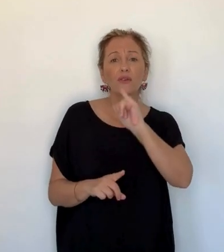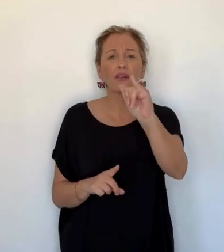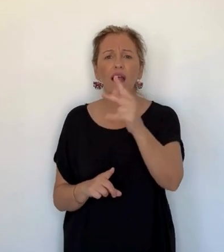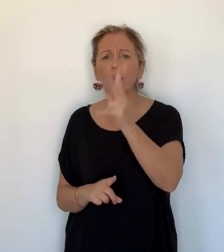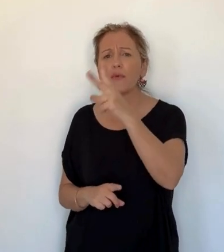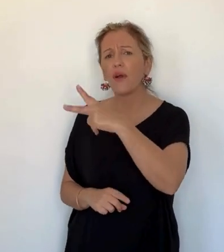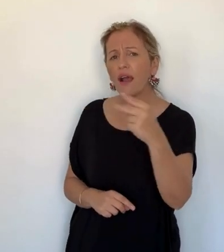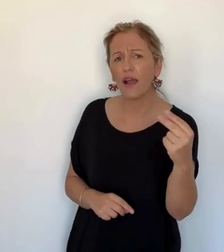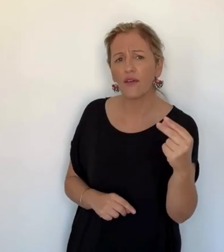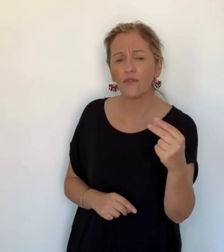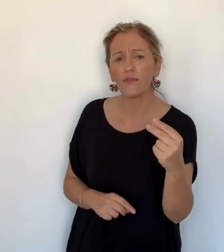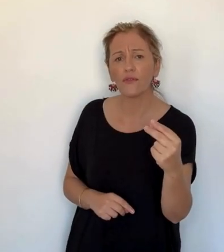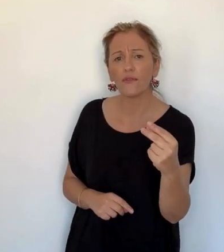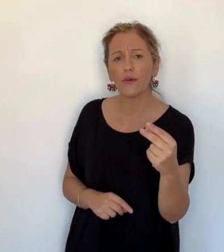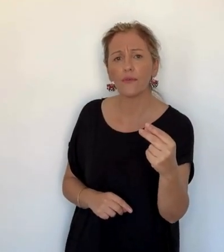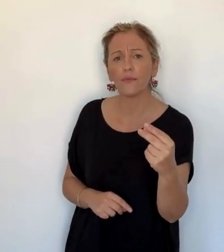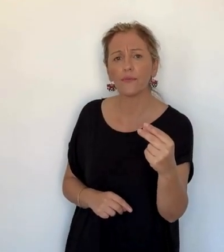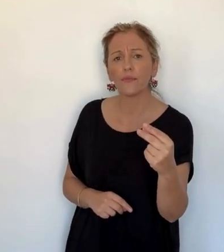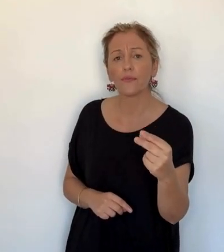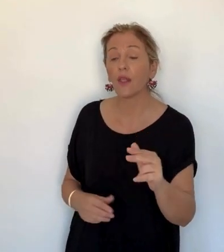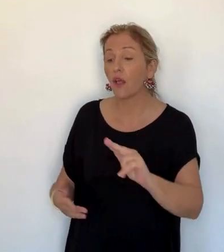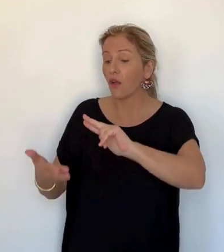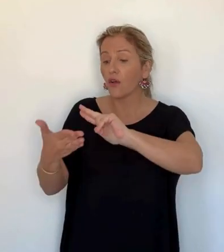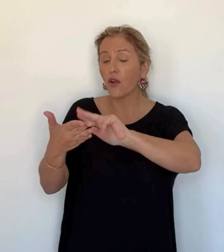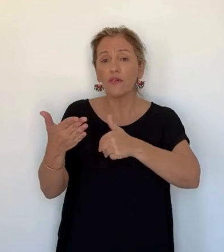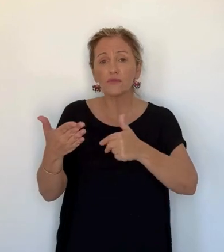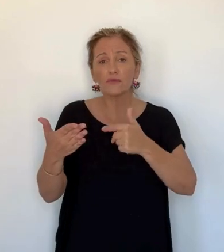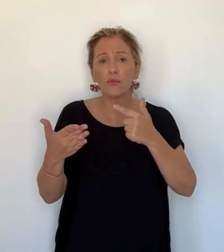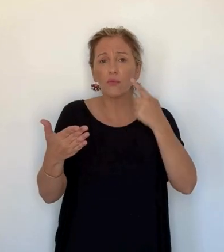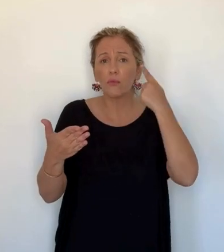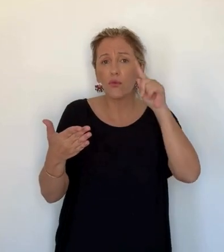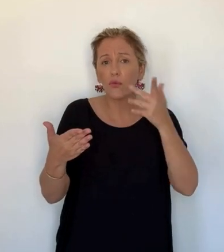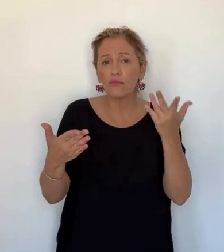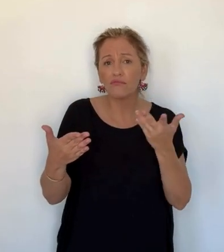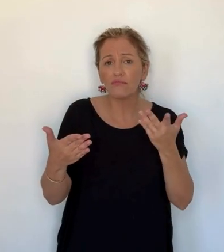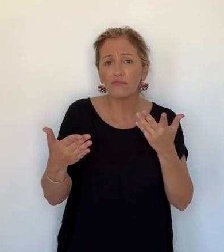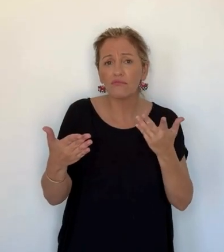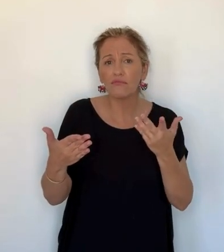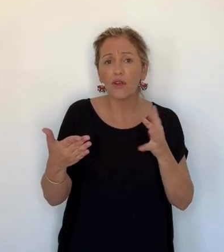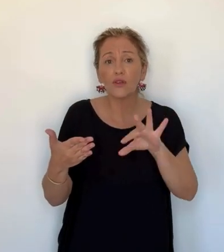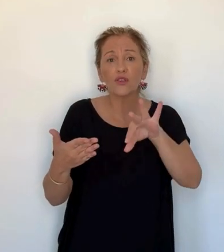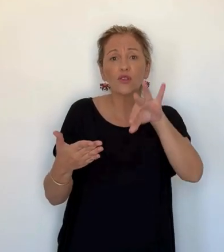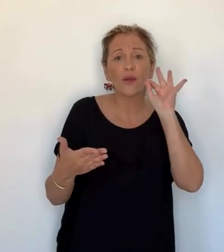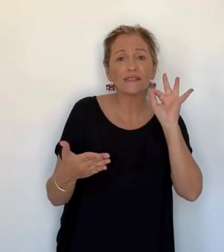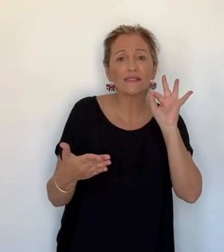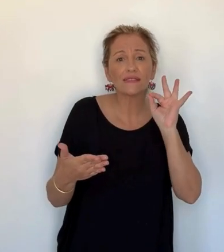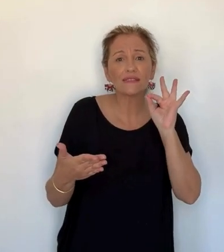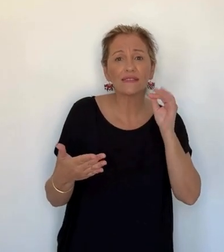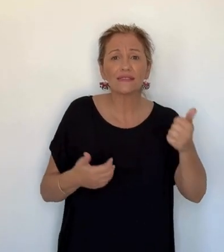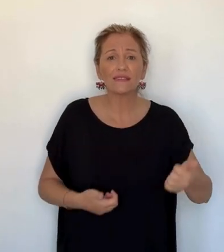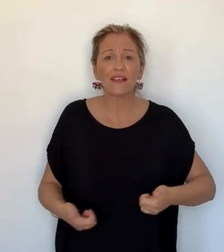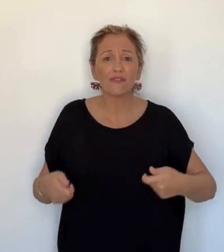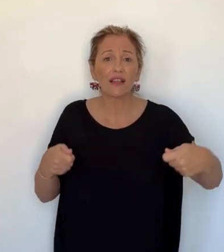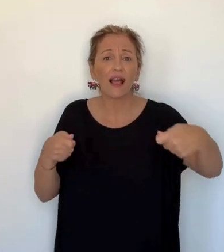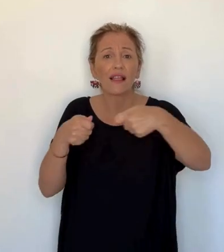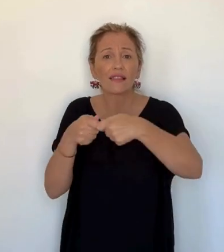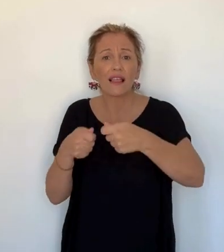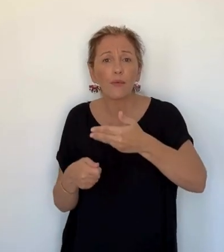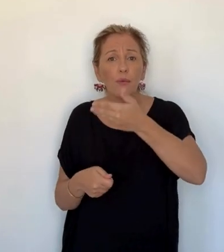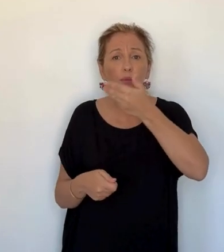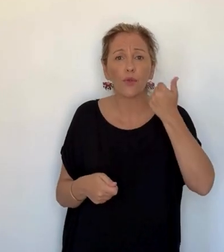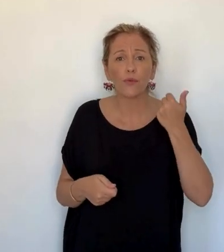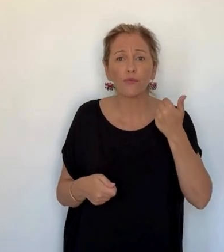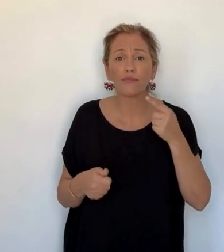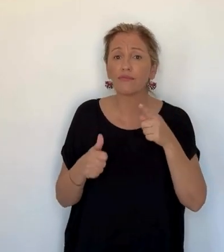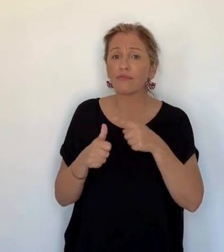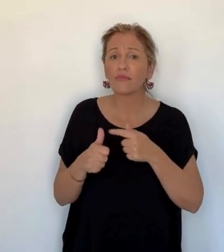Il s'agit en réalité de pouvoir embrasser tout le spectre, depuis les signaux faibles hein, qu'il faut prendre en considération jusqu'aux faits les plus graves.